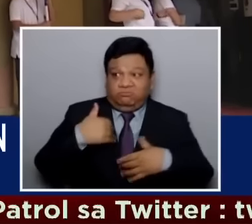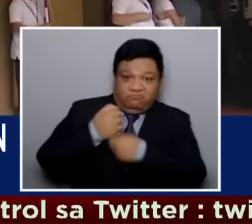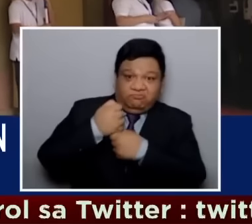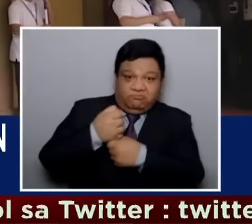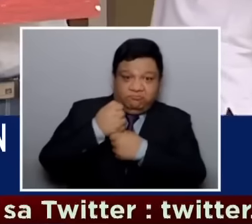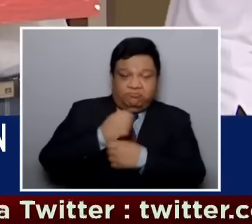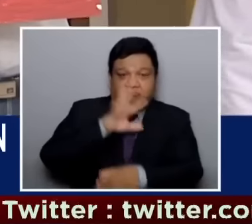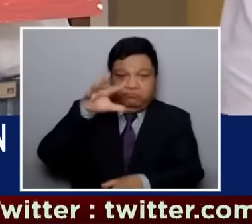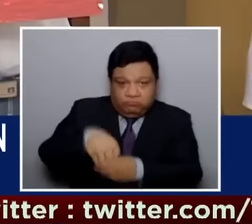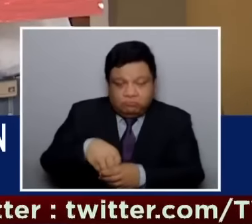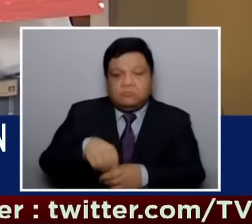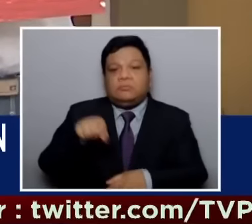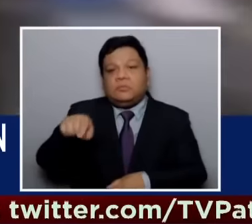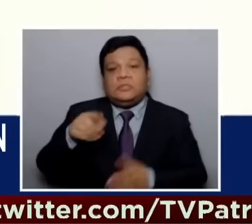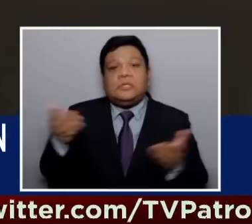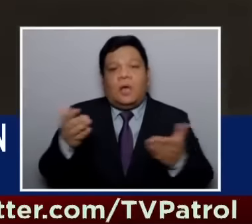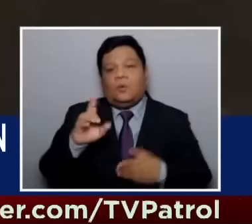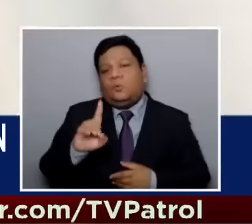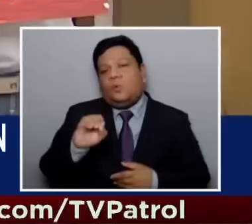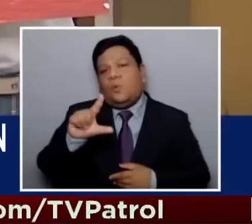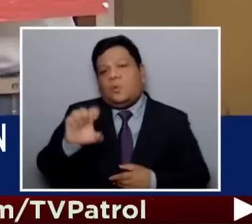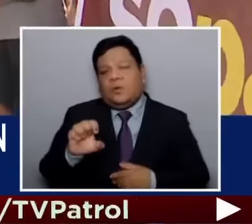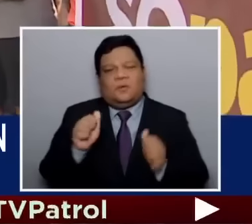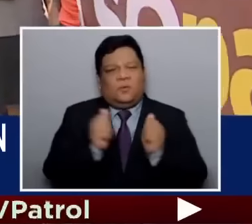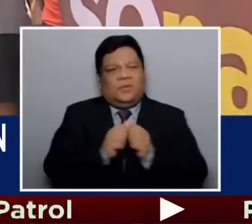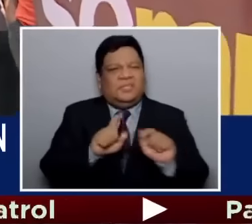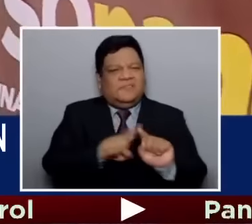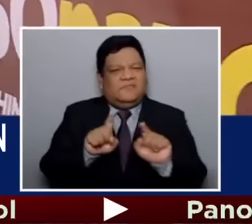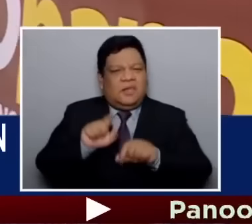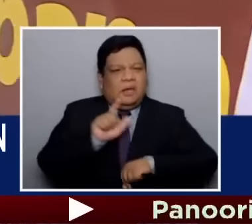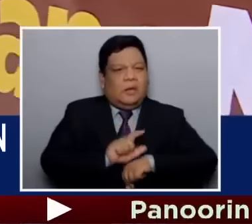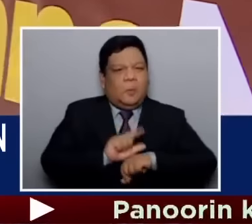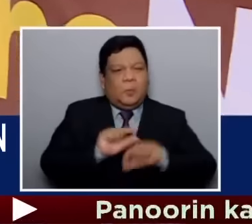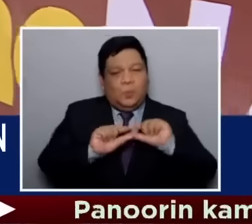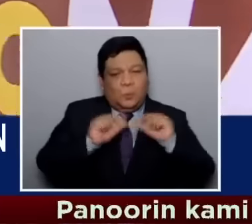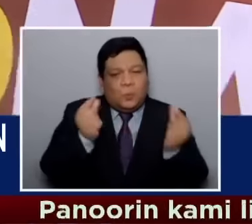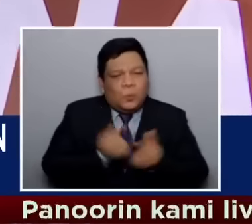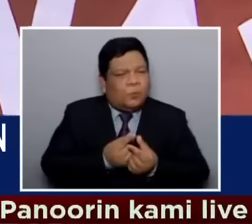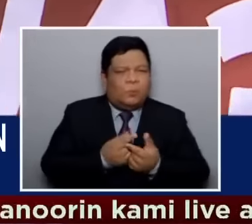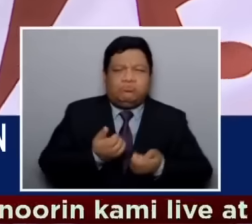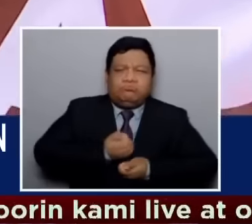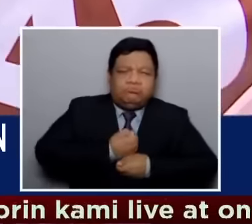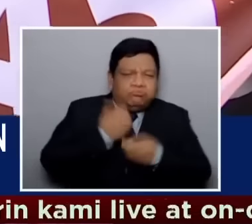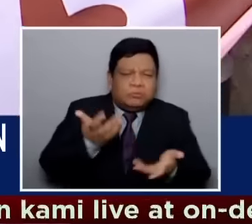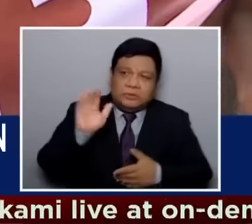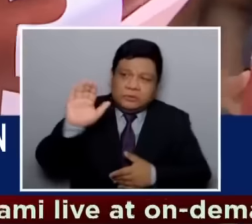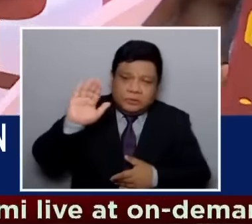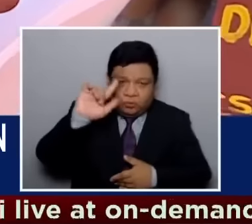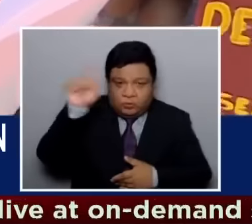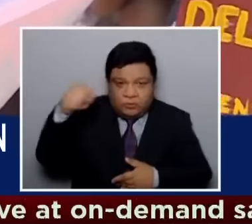and Employment kasama ang iba-ibang labor group para isigaw ang panawagan sa pamahalaan.